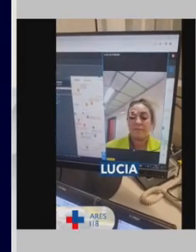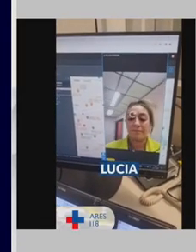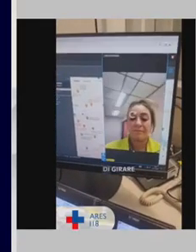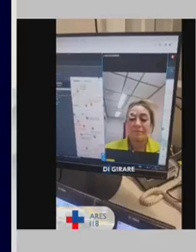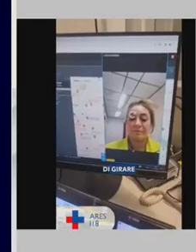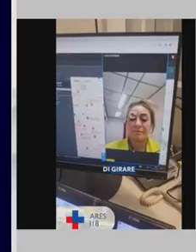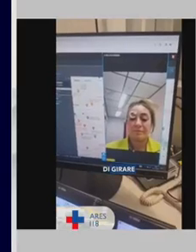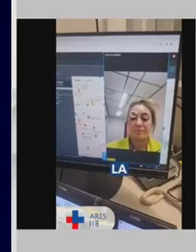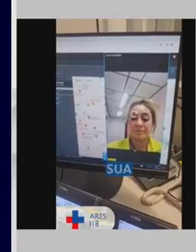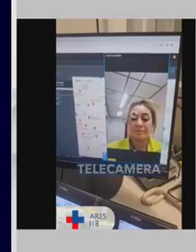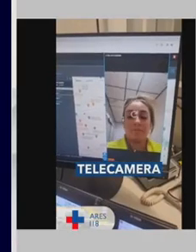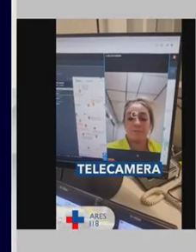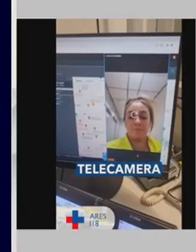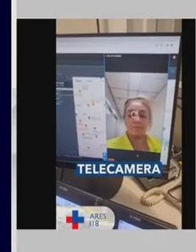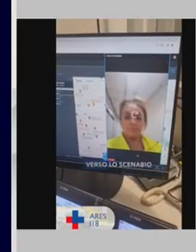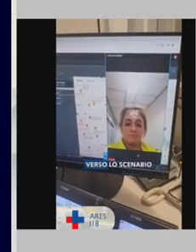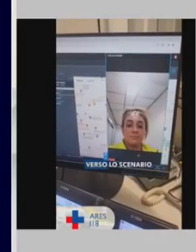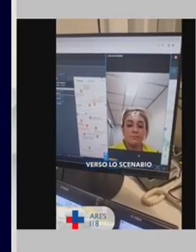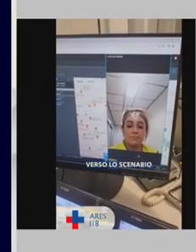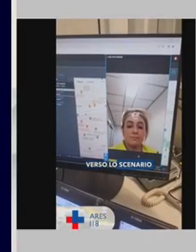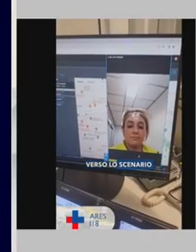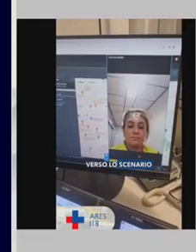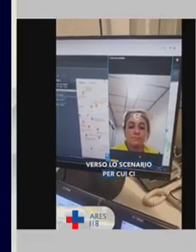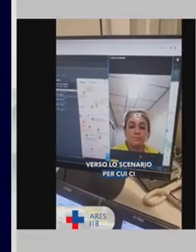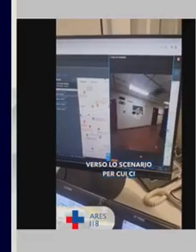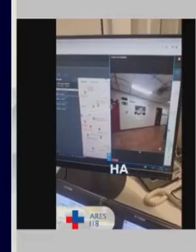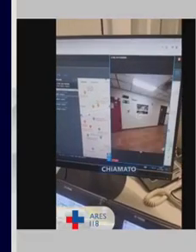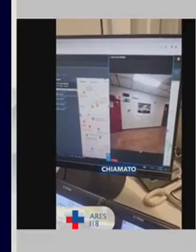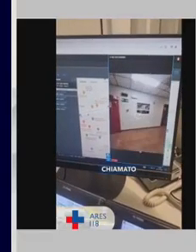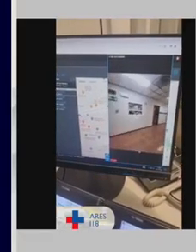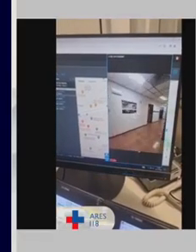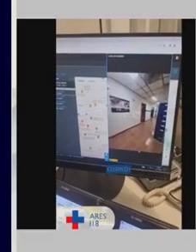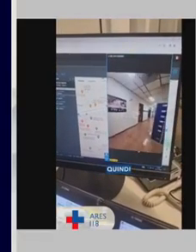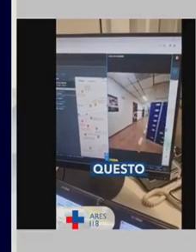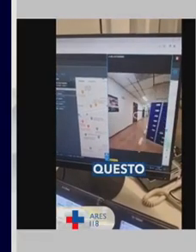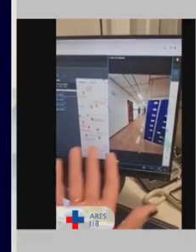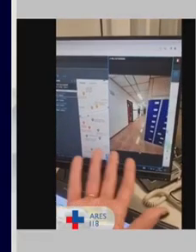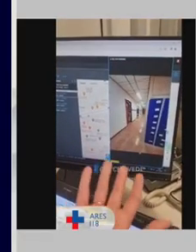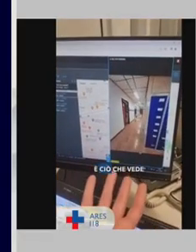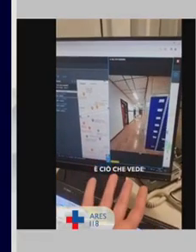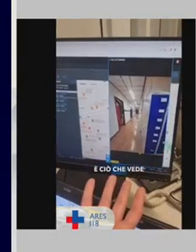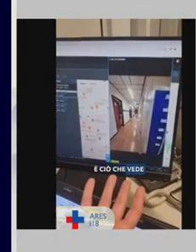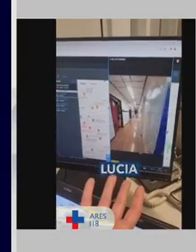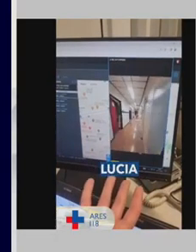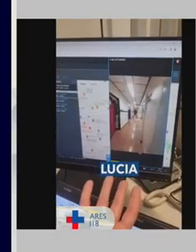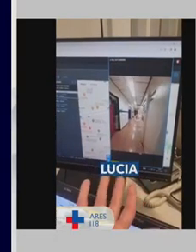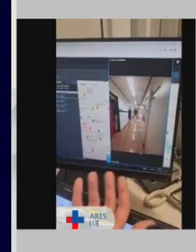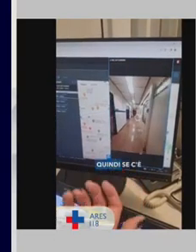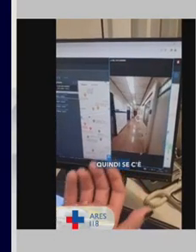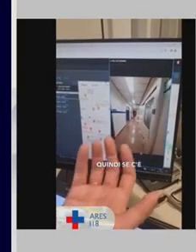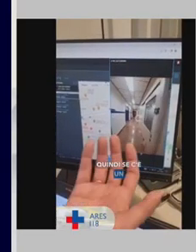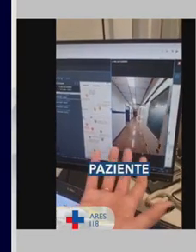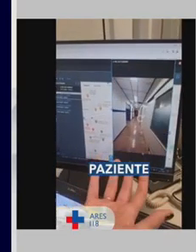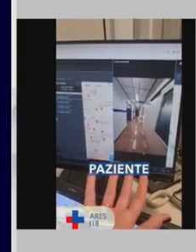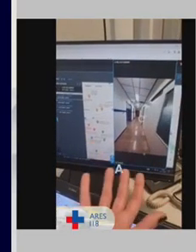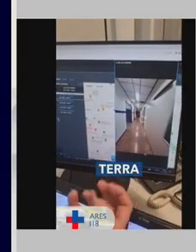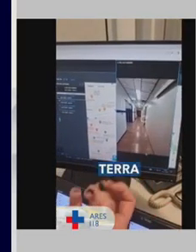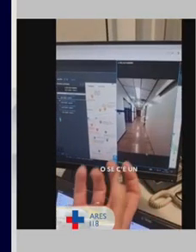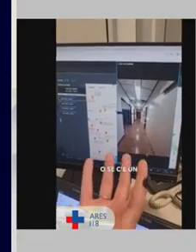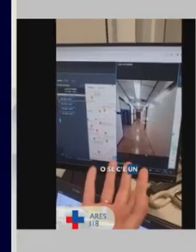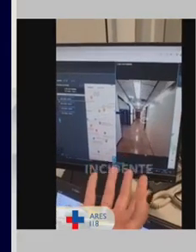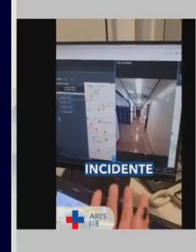adesso a Lucia di girare la sua telecamera verso lo scenario per cui ci ha chiamato. Quindi questo è ciò che vede Lucia, quindi se c'è un